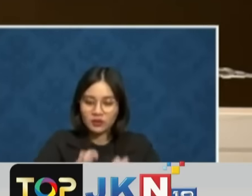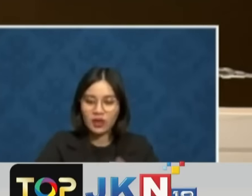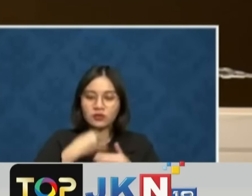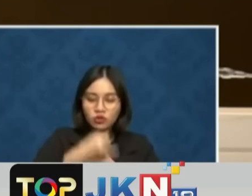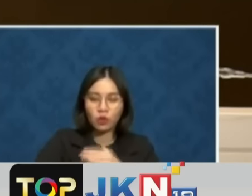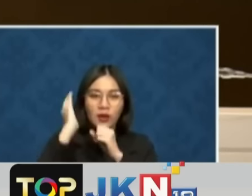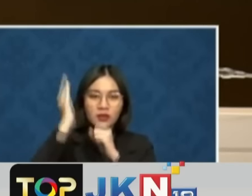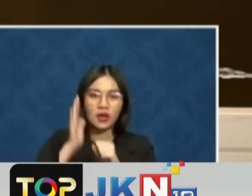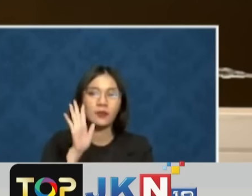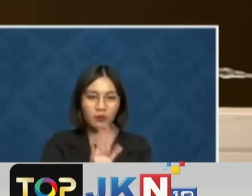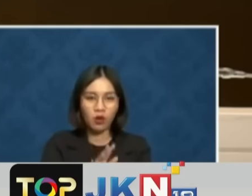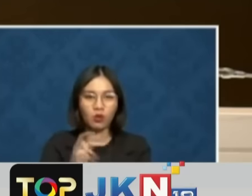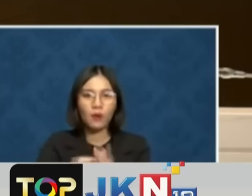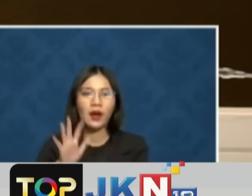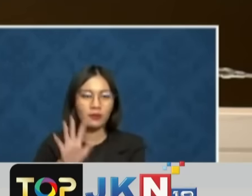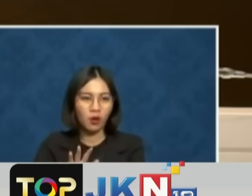ายพอแล้วก็ต้องพอนะครับ